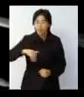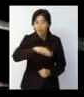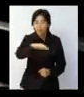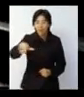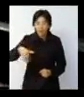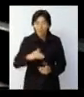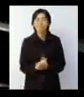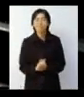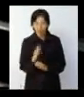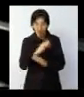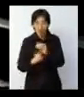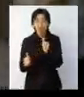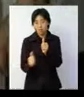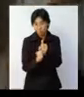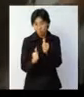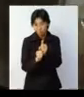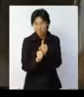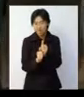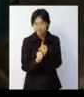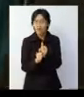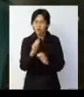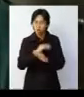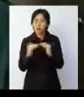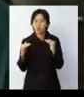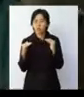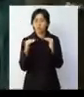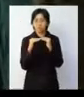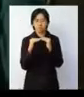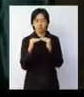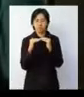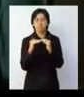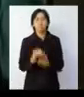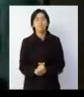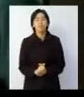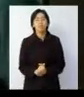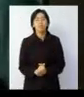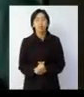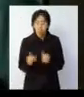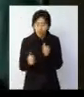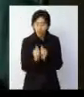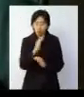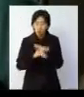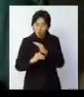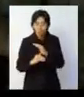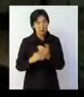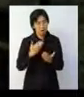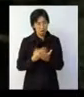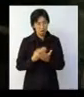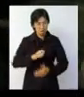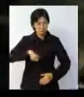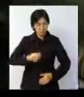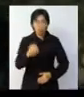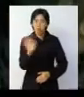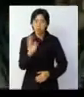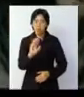คุณผู้ชมคะการมีผู้ช่วยคนพิการเป็นสิทธิ์ของคนพิการที่จะสามารถมีได้โดยที่ไม่ต้องเสียค่าใช้จ่ายใดๆเลยล่ะค่